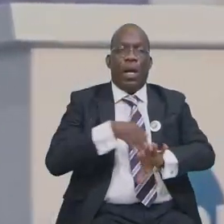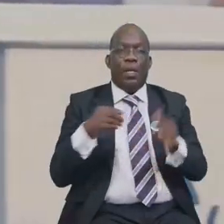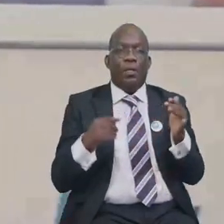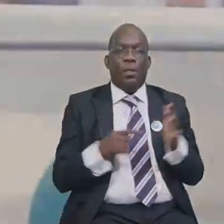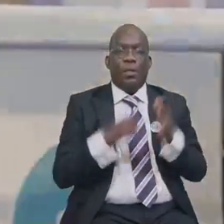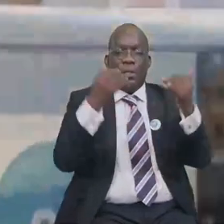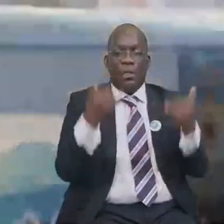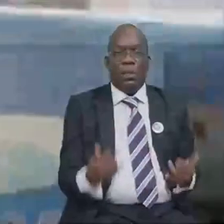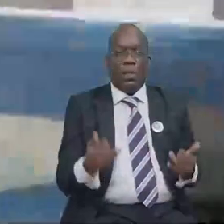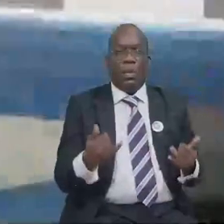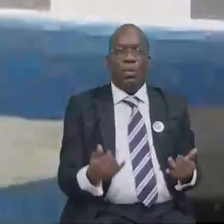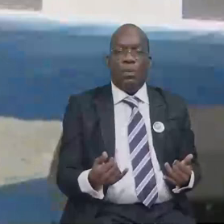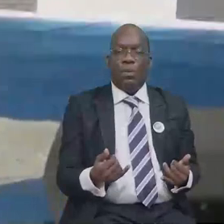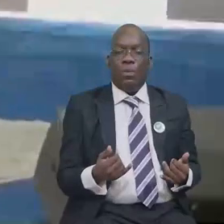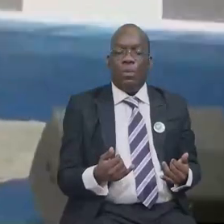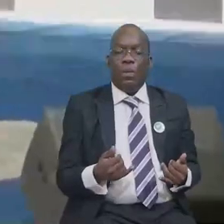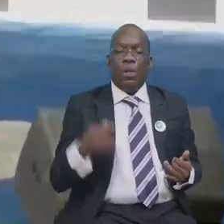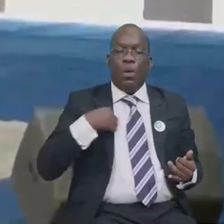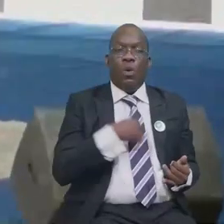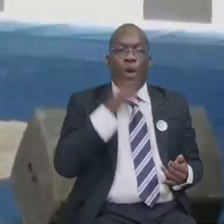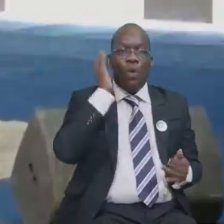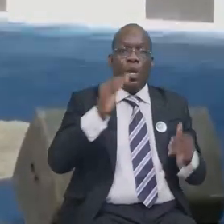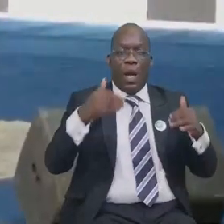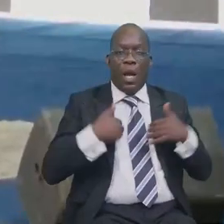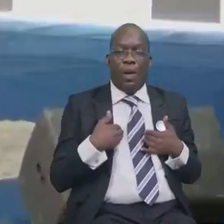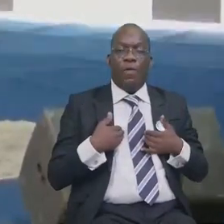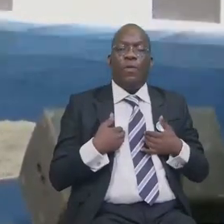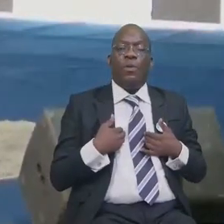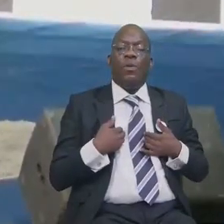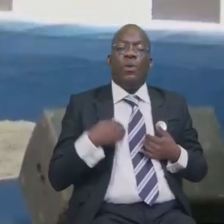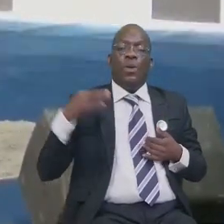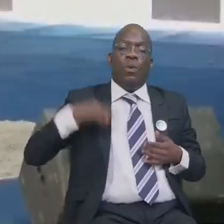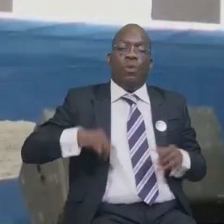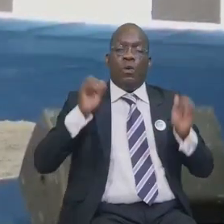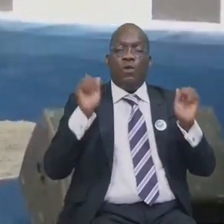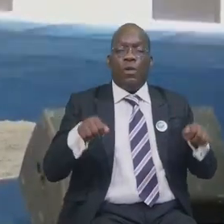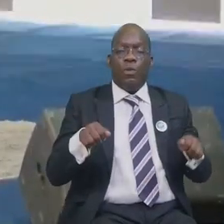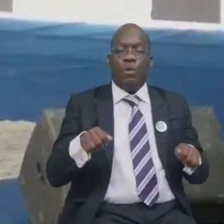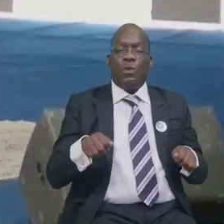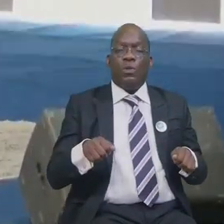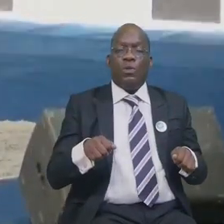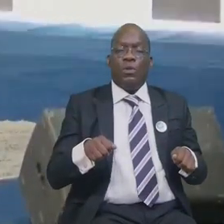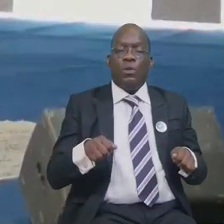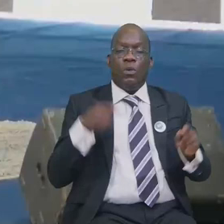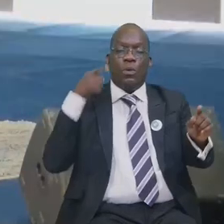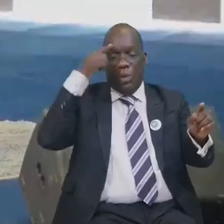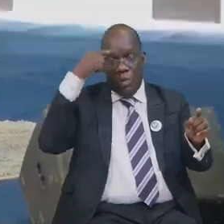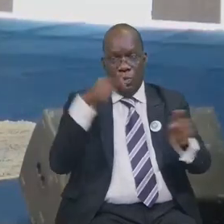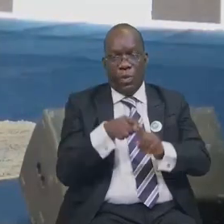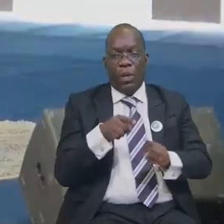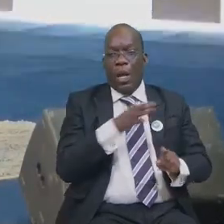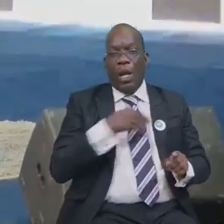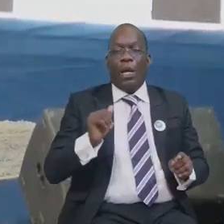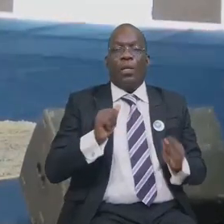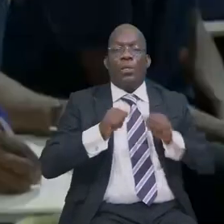aurons la poursuite profitable et nous aurons la persévérance profitable. Dans la moisson de la